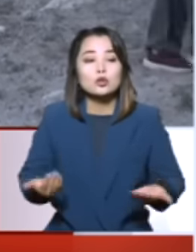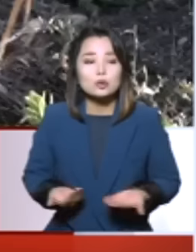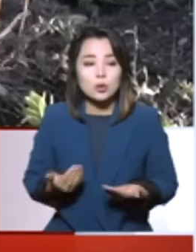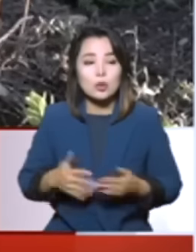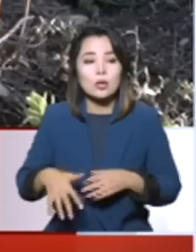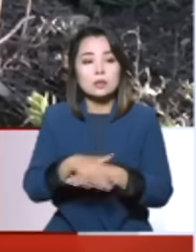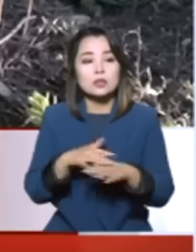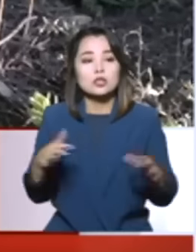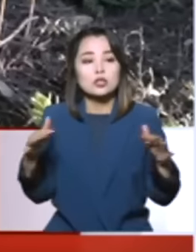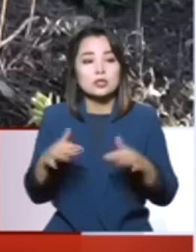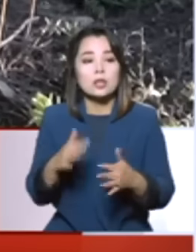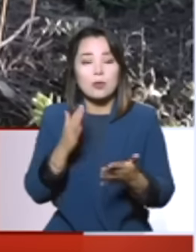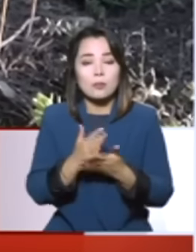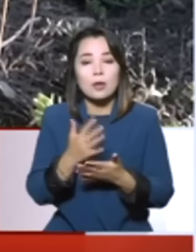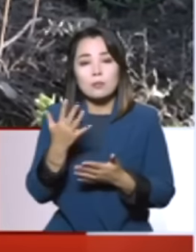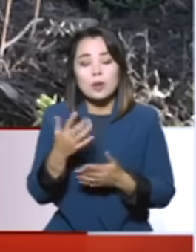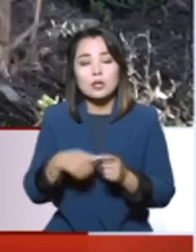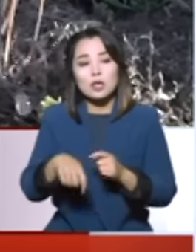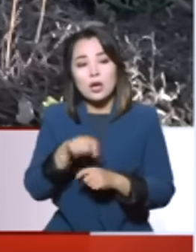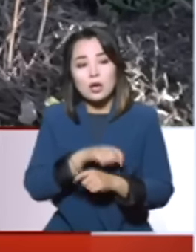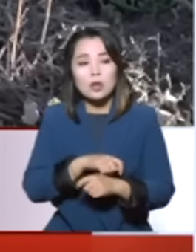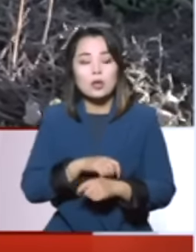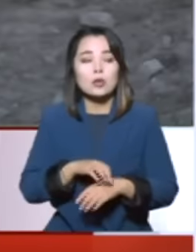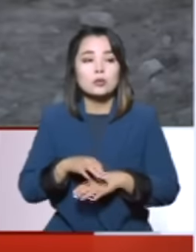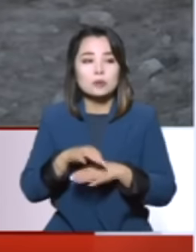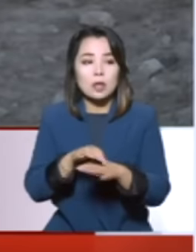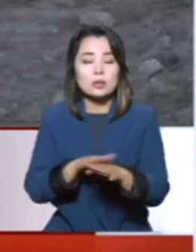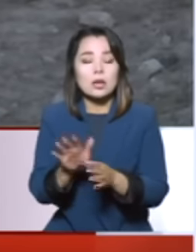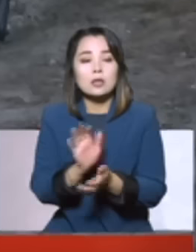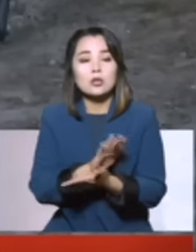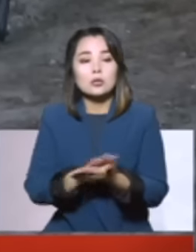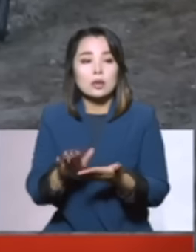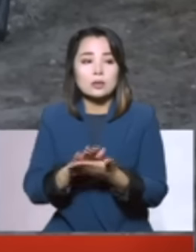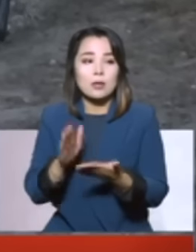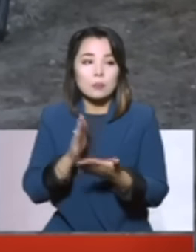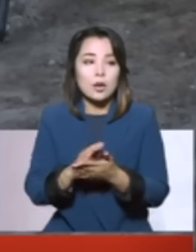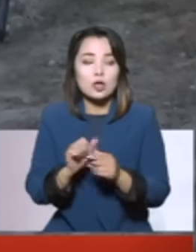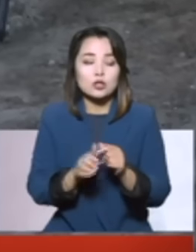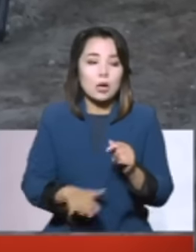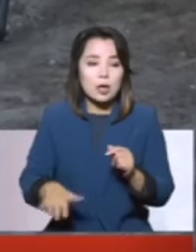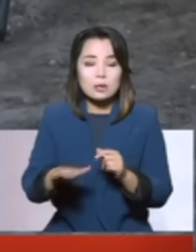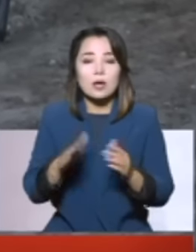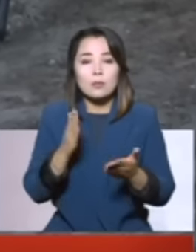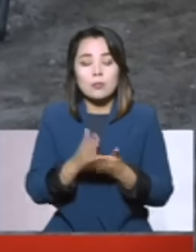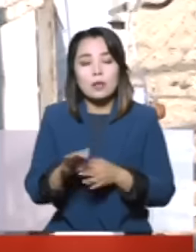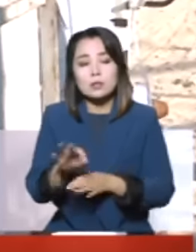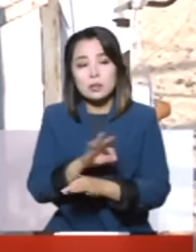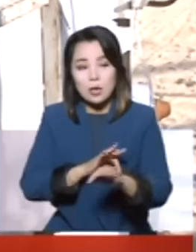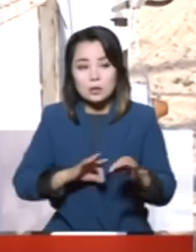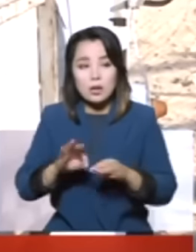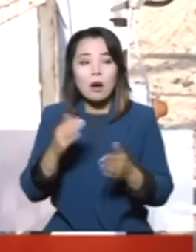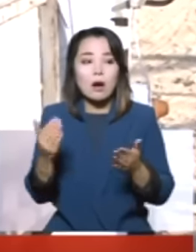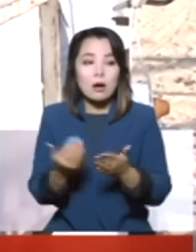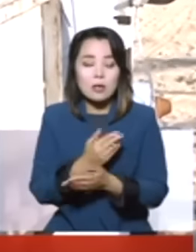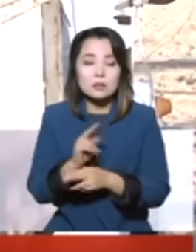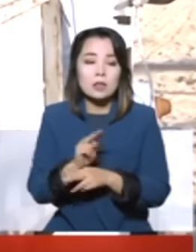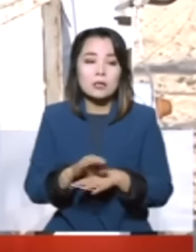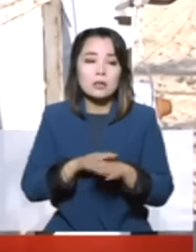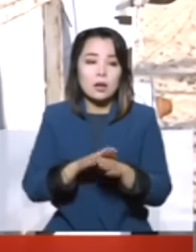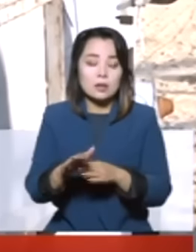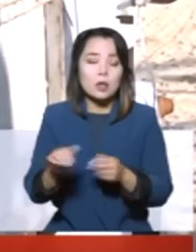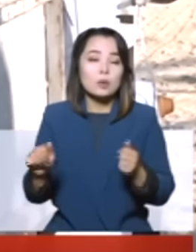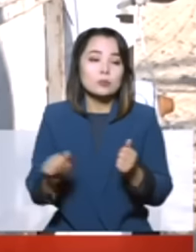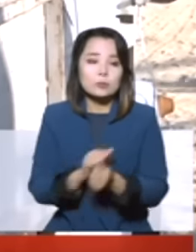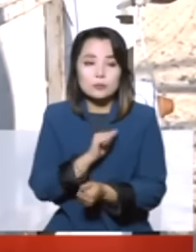көп жиналды. Шамамен 5 шақырымға жуық жер қоқыстан тазартылды. Жағалаудағы сәулет мүсіндері де қайта сырланып,